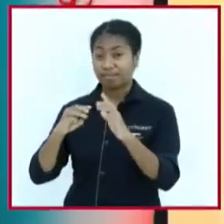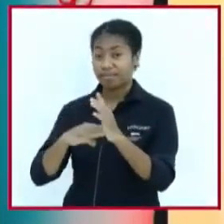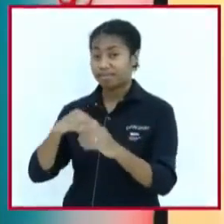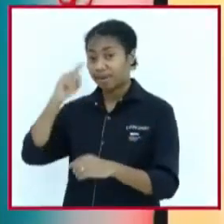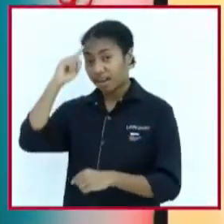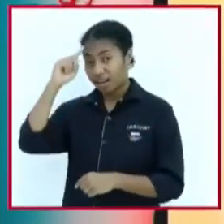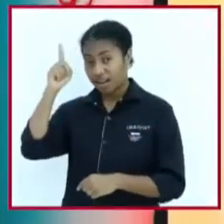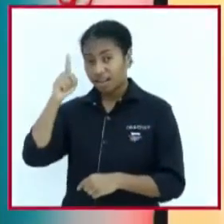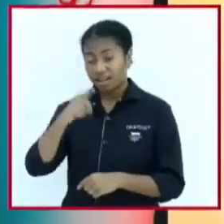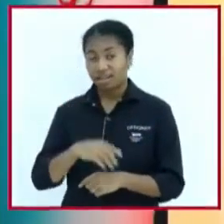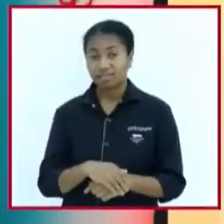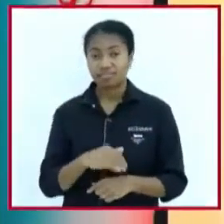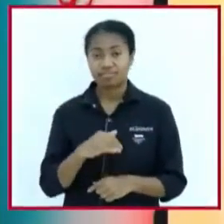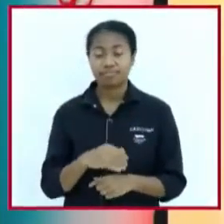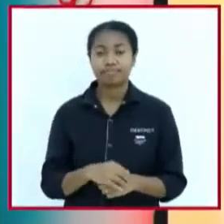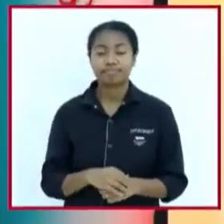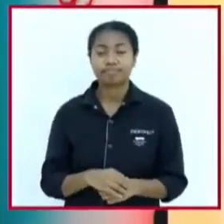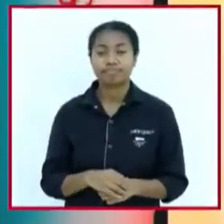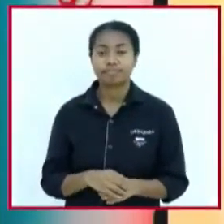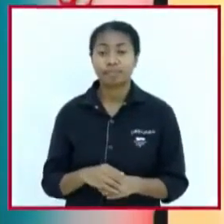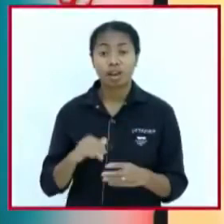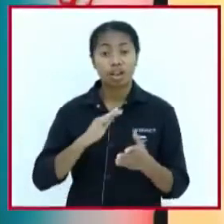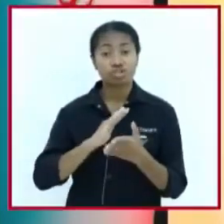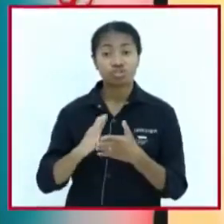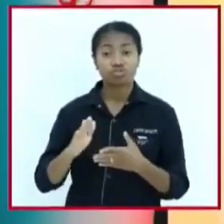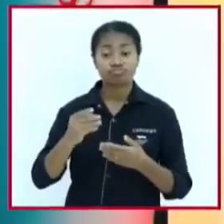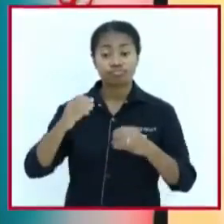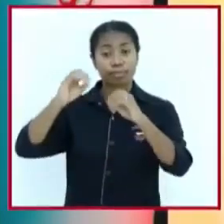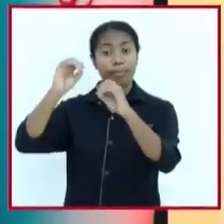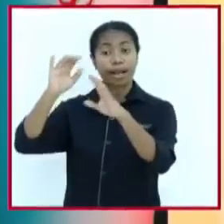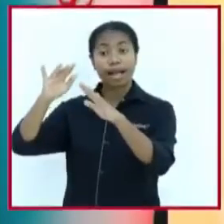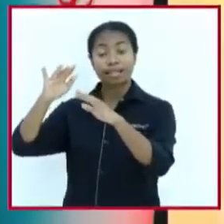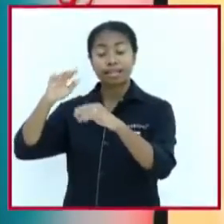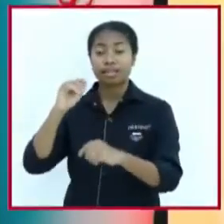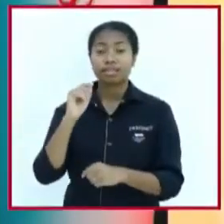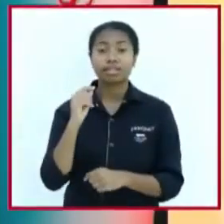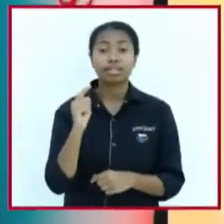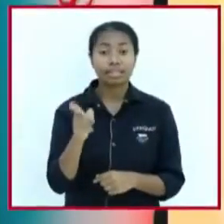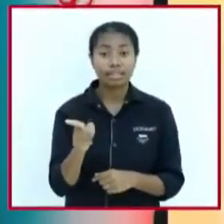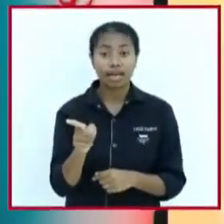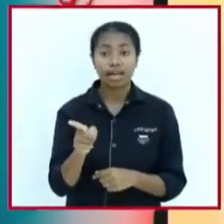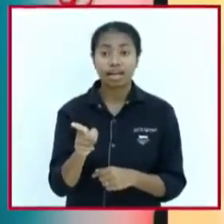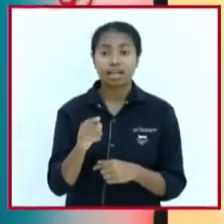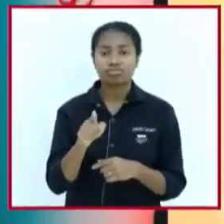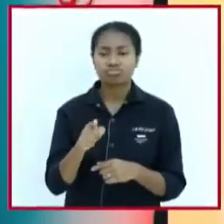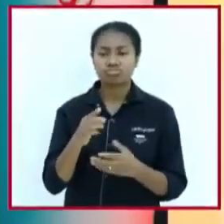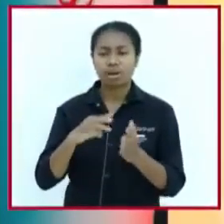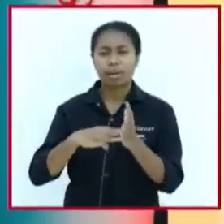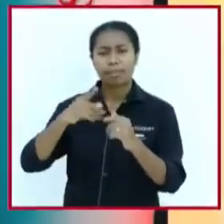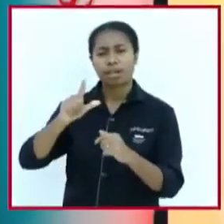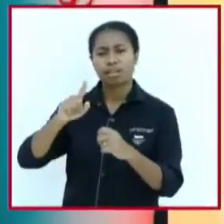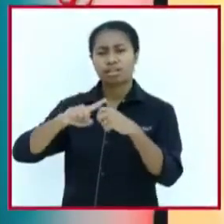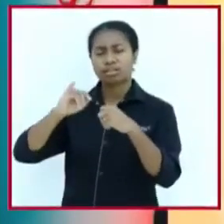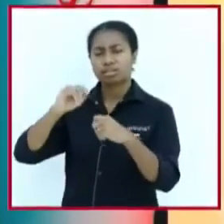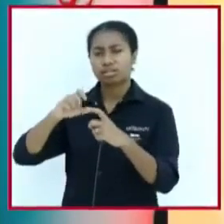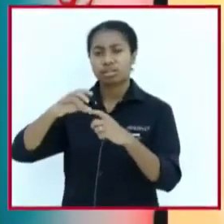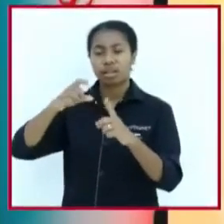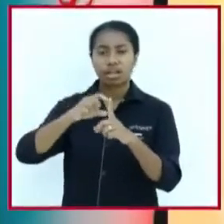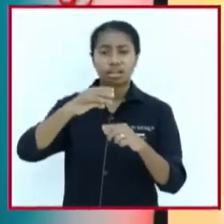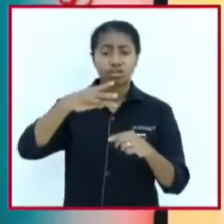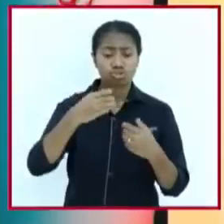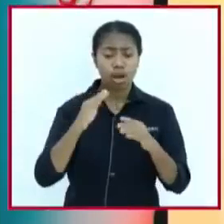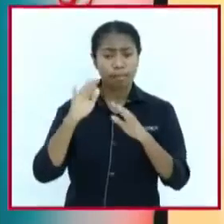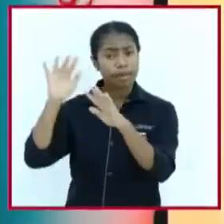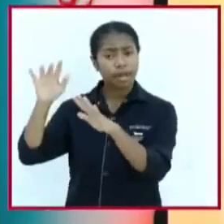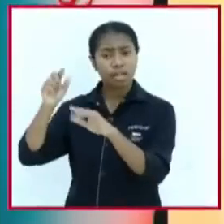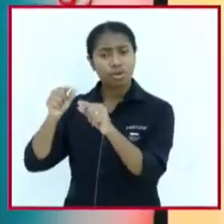Mercedez Imam Allah yang mahatinggi terus memberkati dia berarti melkisedek memberkati Abraham oleh 21